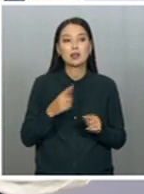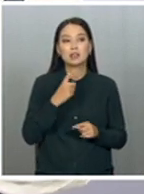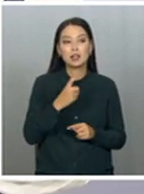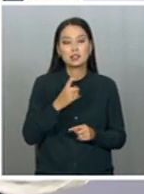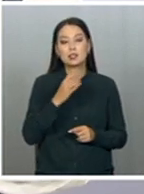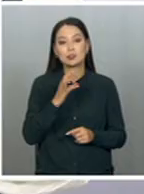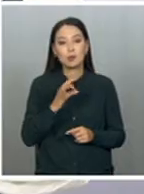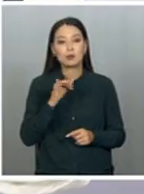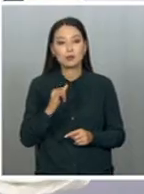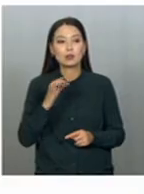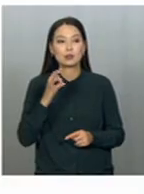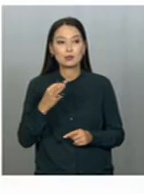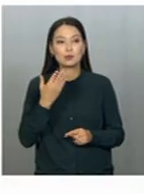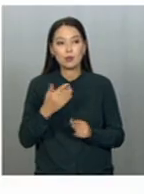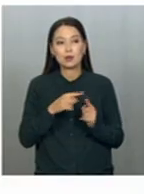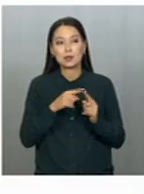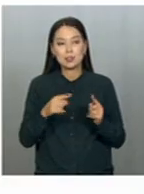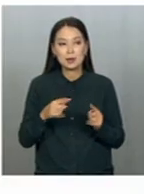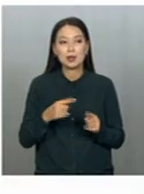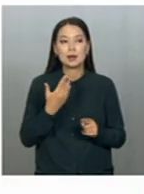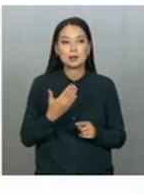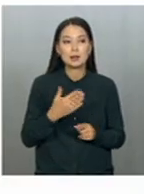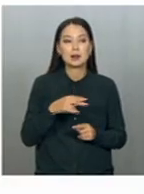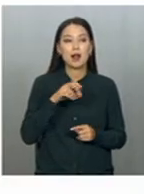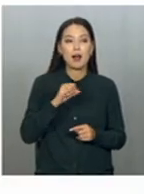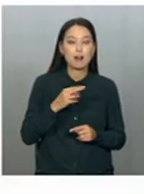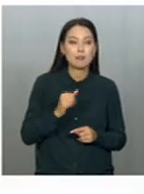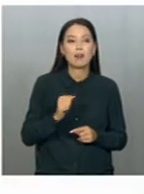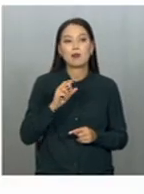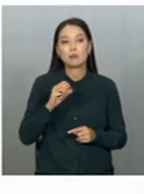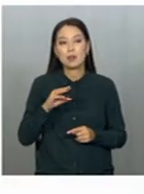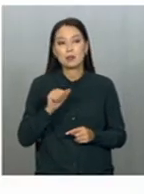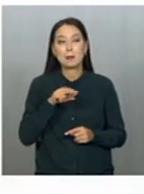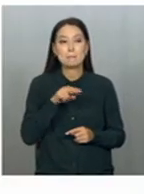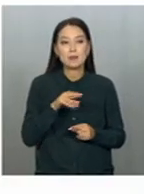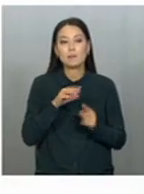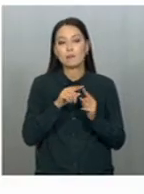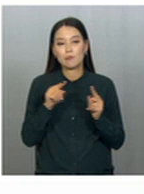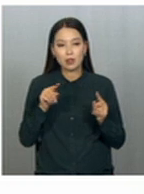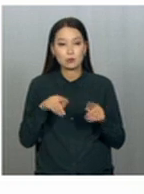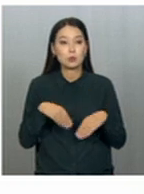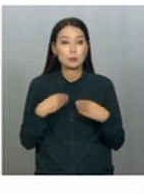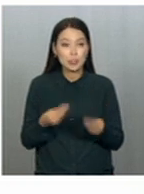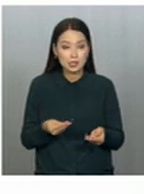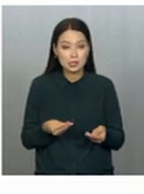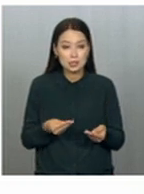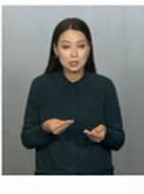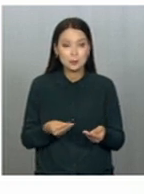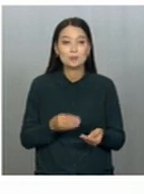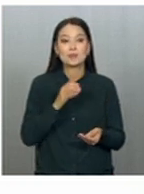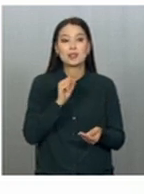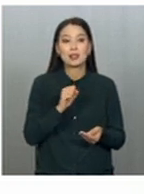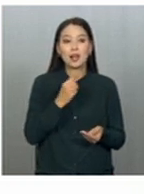болатын A0 нүктесі мен координаттары альфа, бетта болатын P векторы берілсін. A0